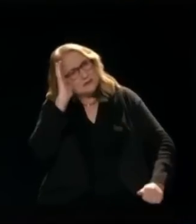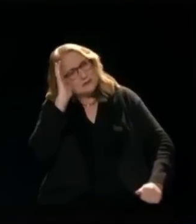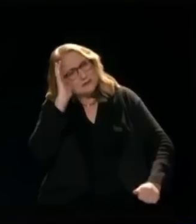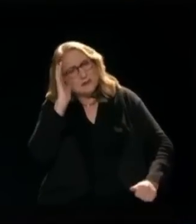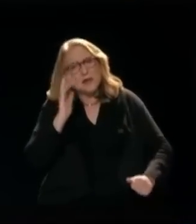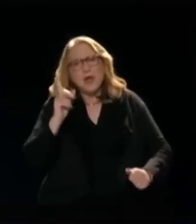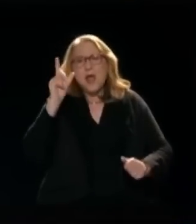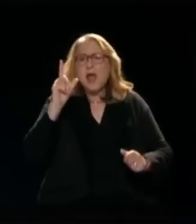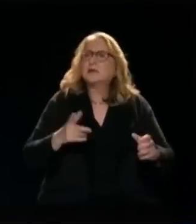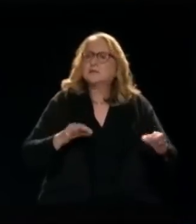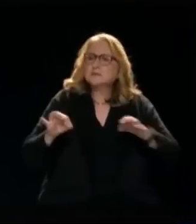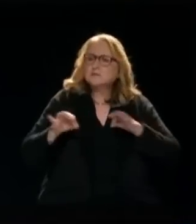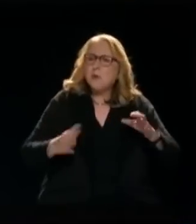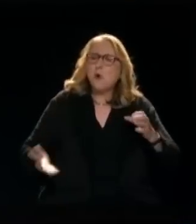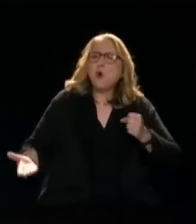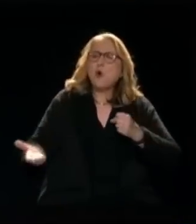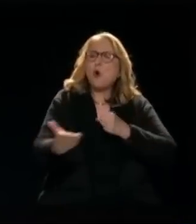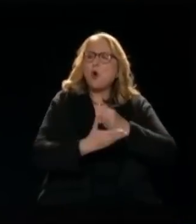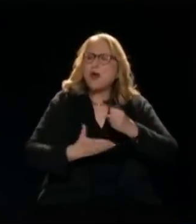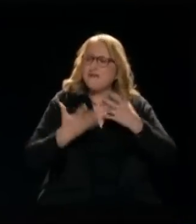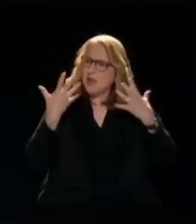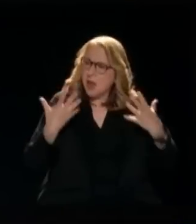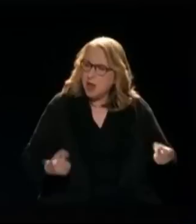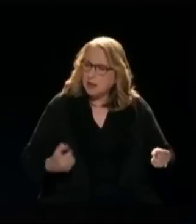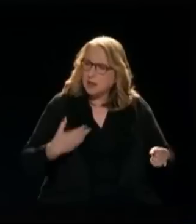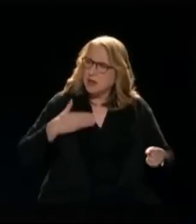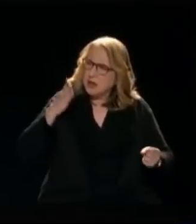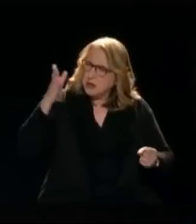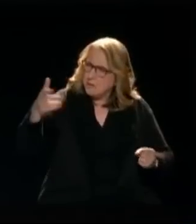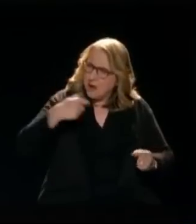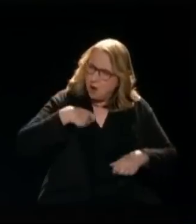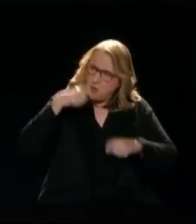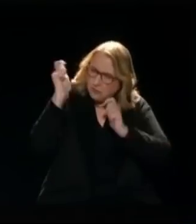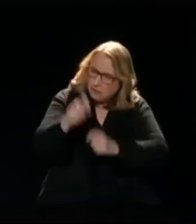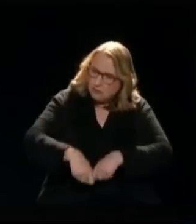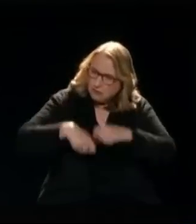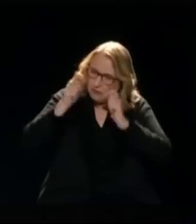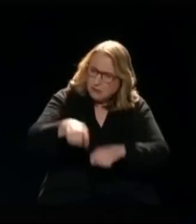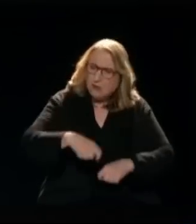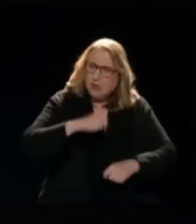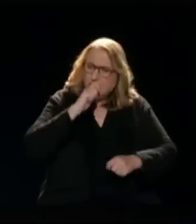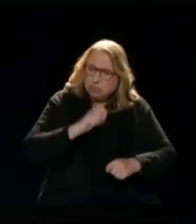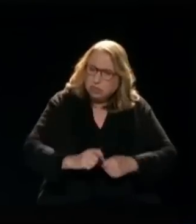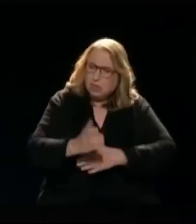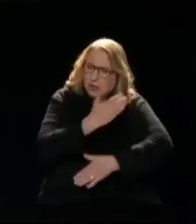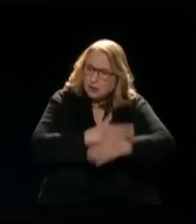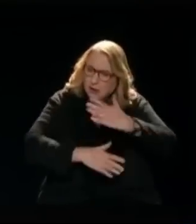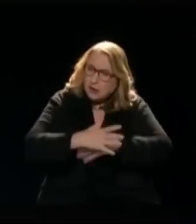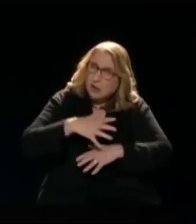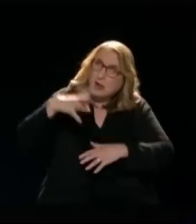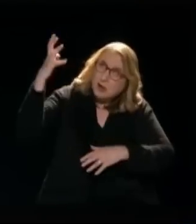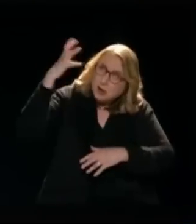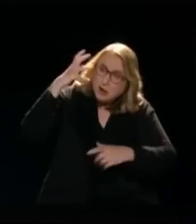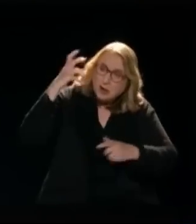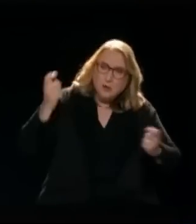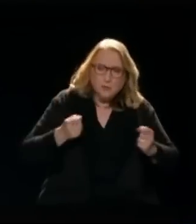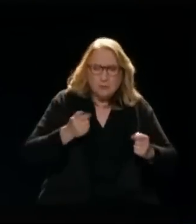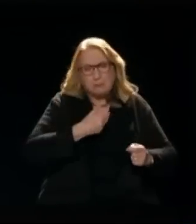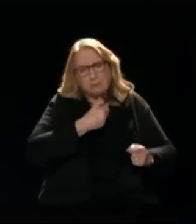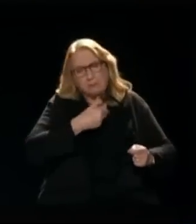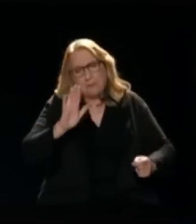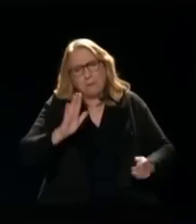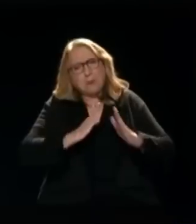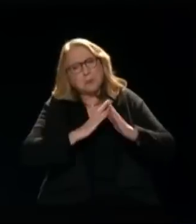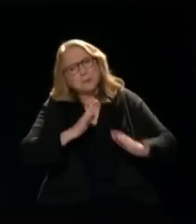χωράφια να τα καλλιεργήσει, που ξέρουμε πόσο δύσκολη είναι η ζωή του αγρότη και πόσο μεγάλο είναι το ρίσκο στο πρωτογενή